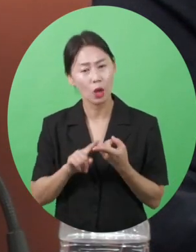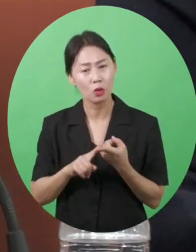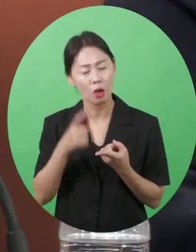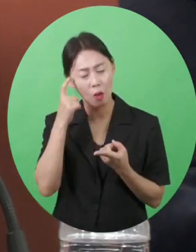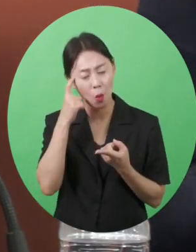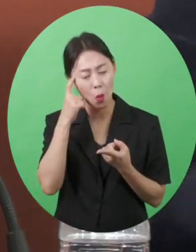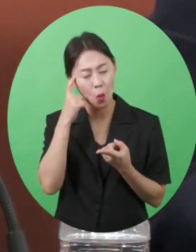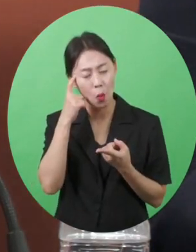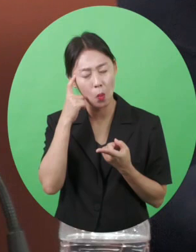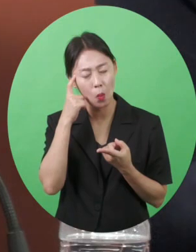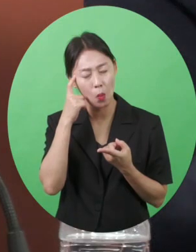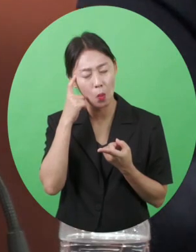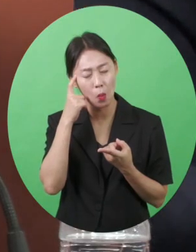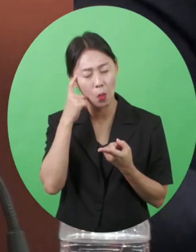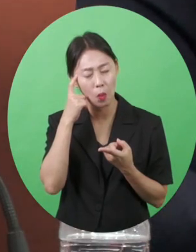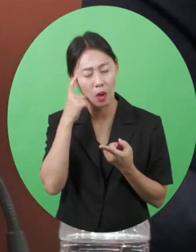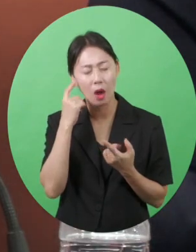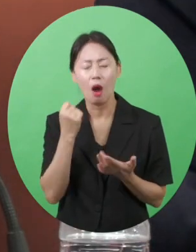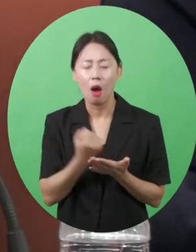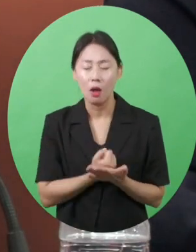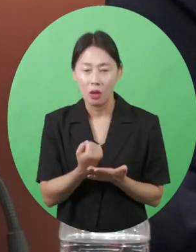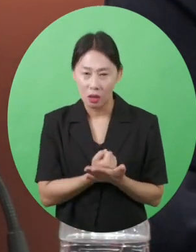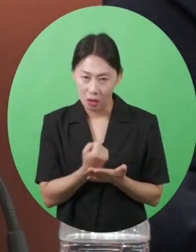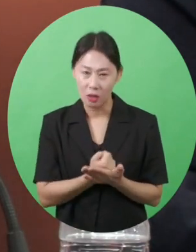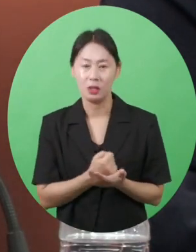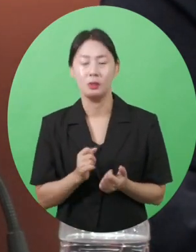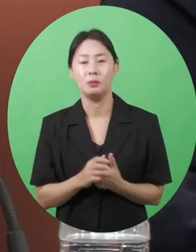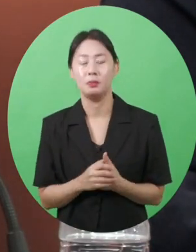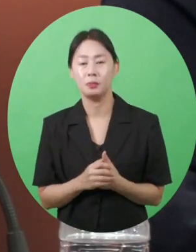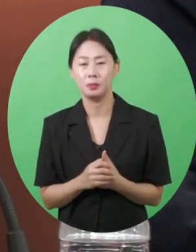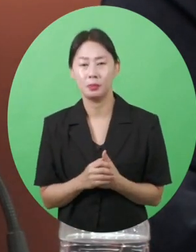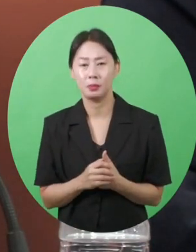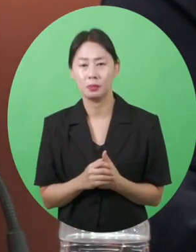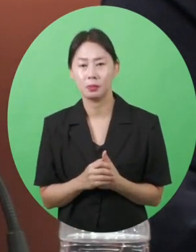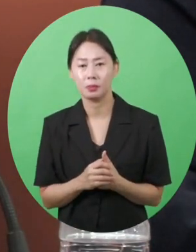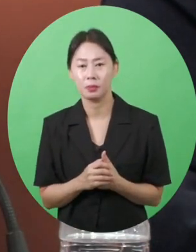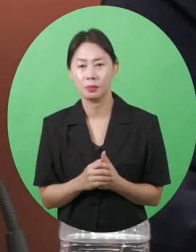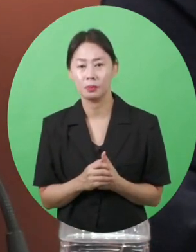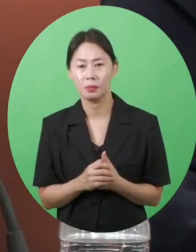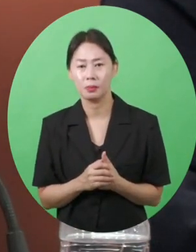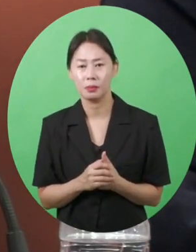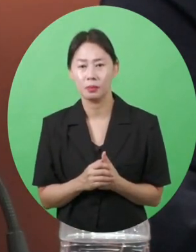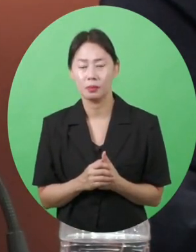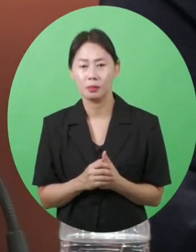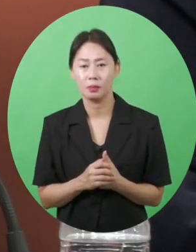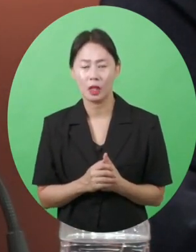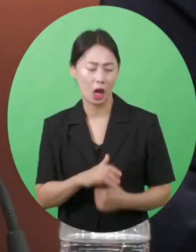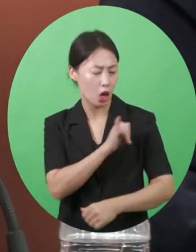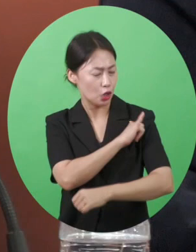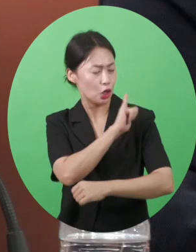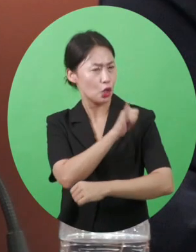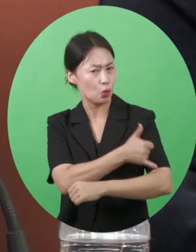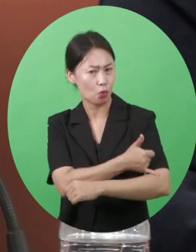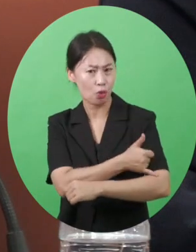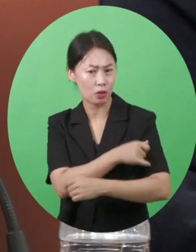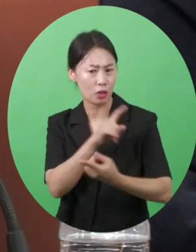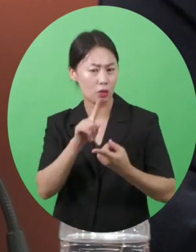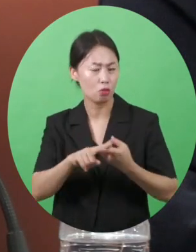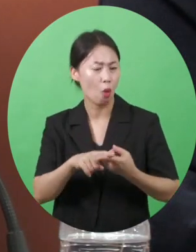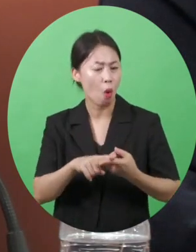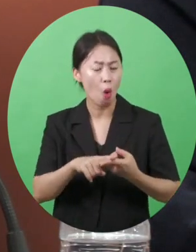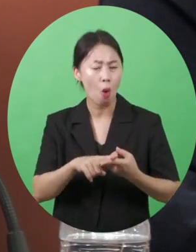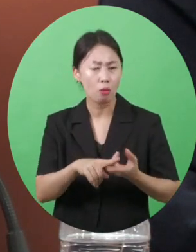보면은 참 씁쓸한 기분을 감출 수가 없습니다. 무엇보다도 이 인권 이슈는